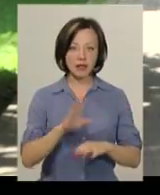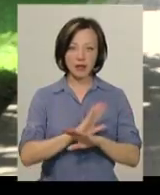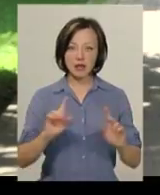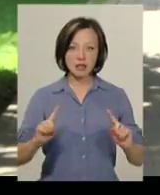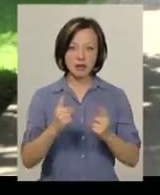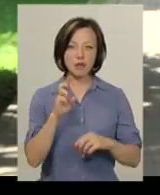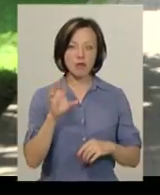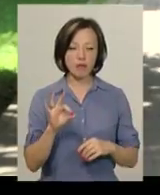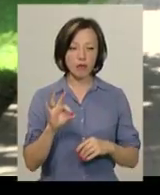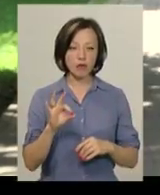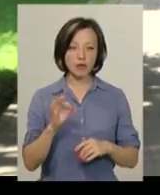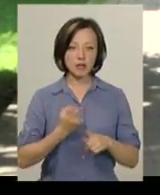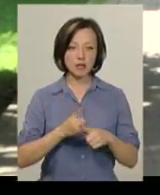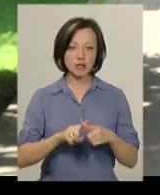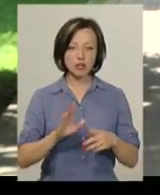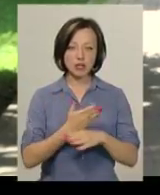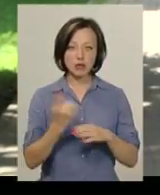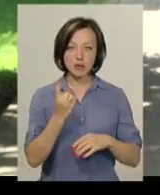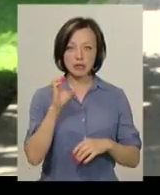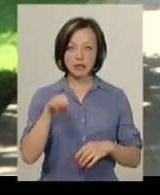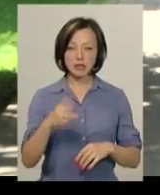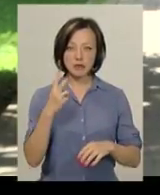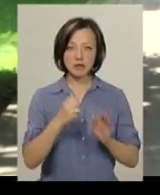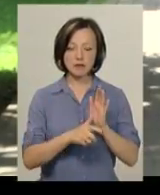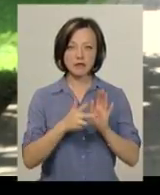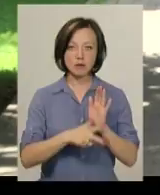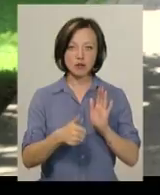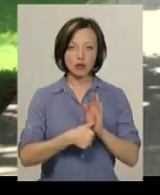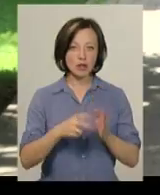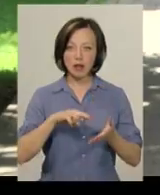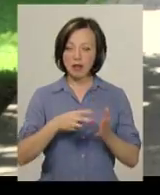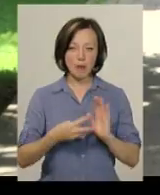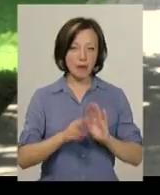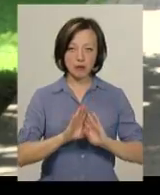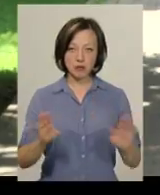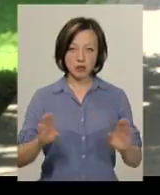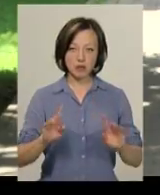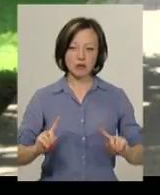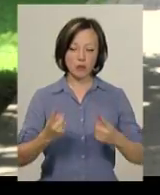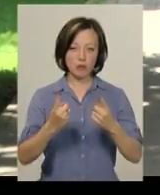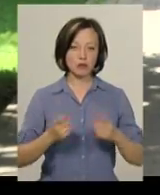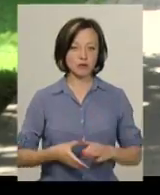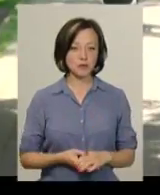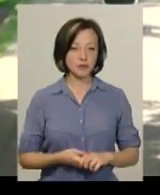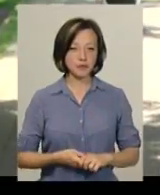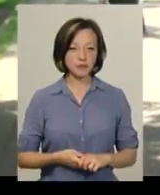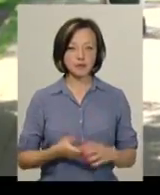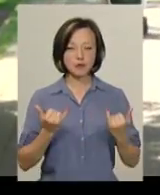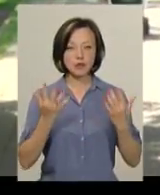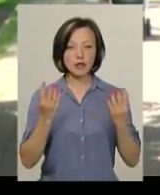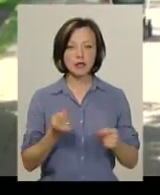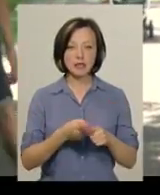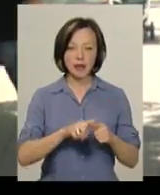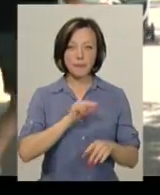затриманий, оскільки ця частина перша статті 286 не передбачає обрання такого запобіжного заходу. На сьогоднішній день